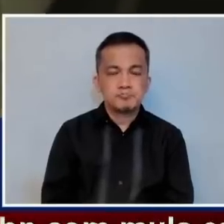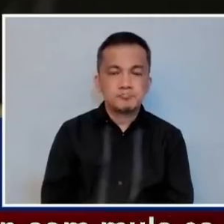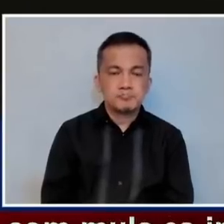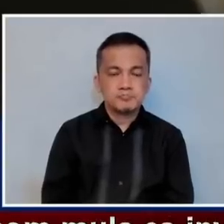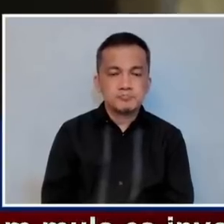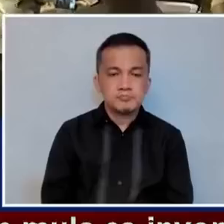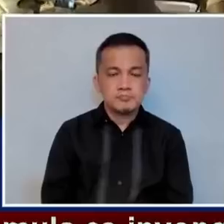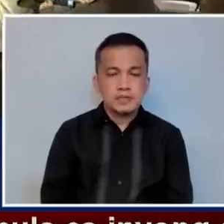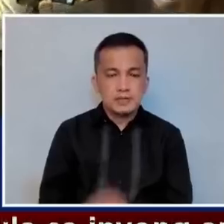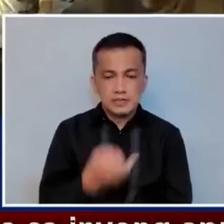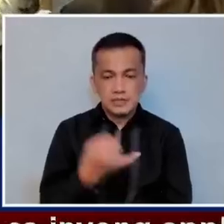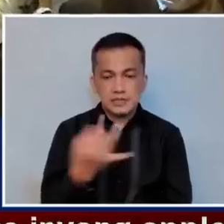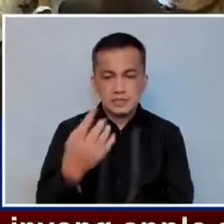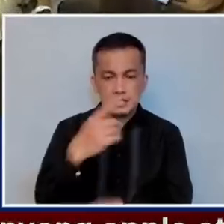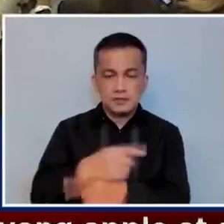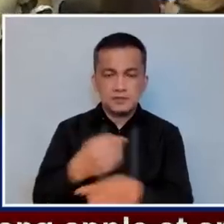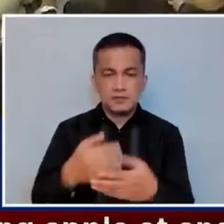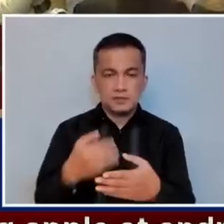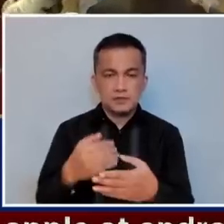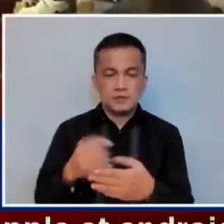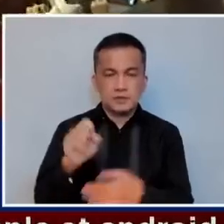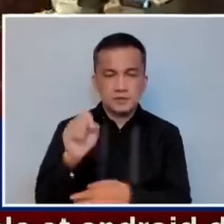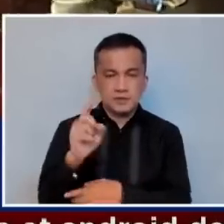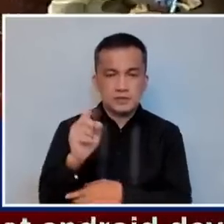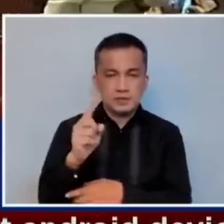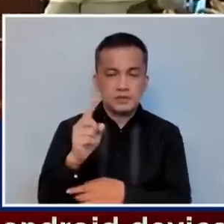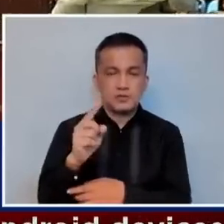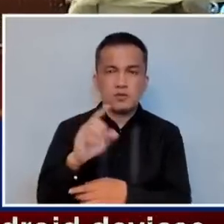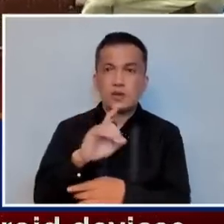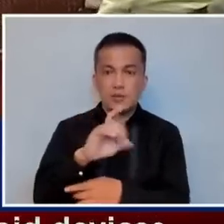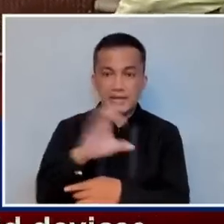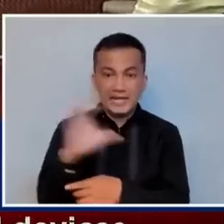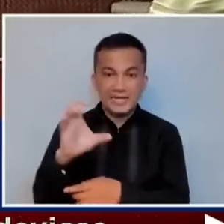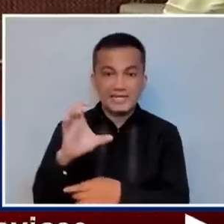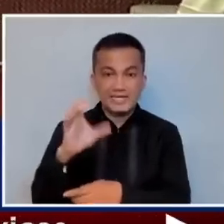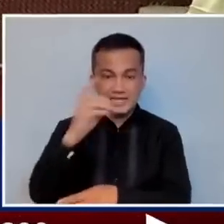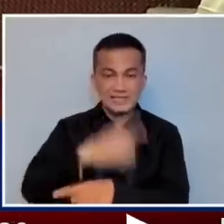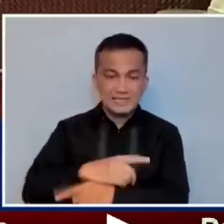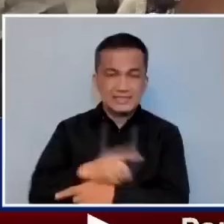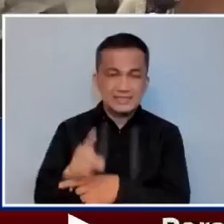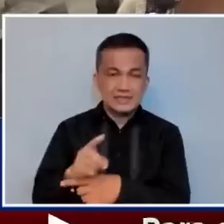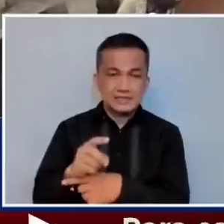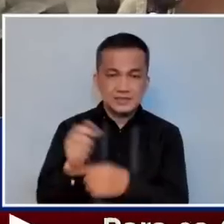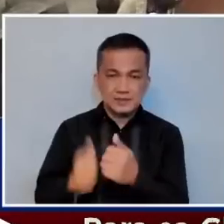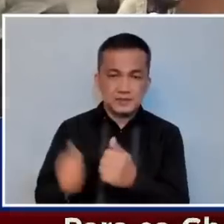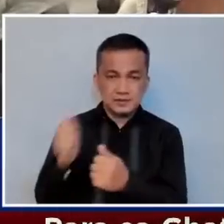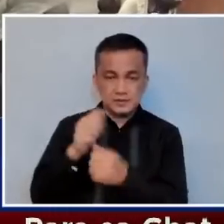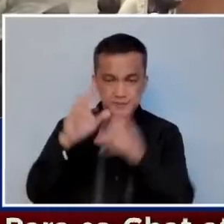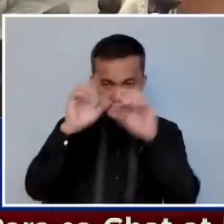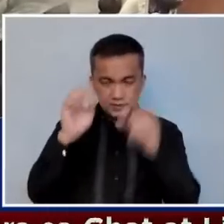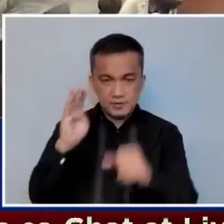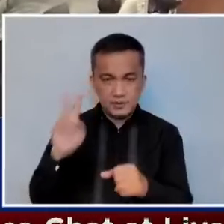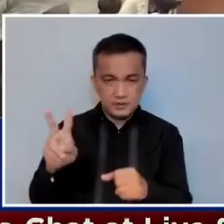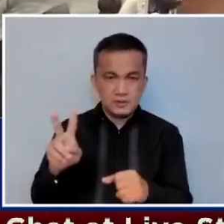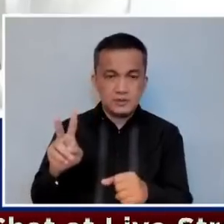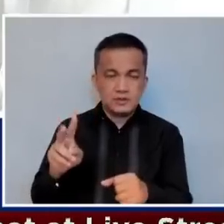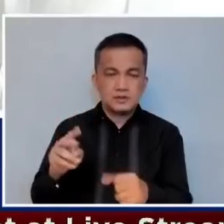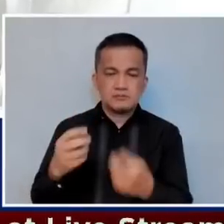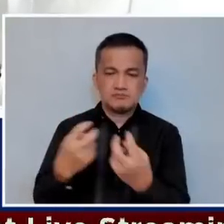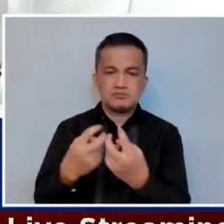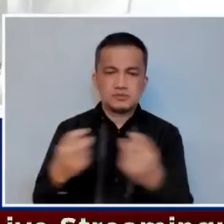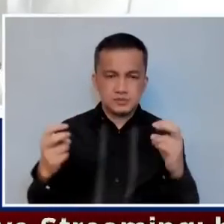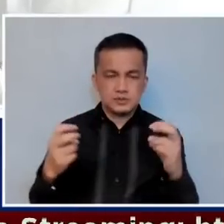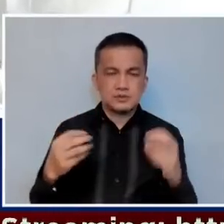Ilang araw bago pumatak ang 100 sa panunungkulan ni Pangulong Ferdinand Marcos Jr., ilang miyembro na ng kanyang gabinete